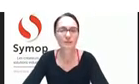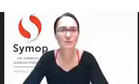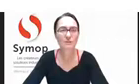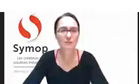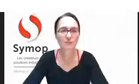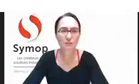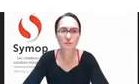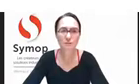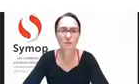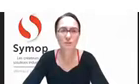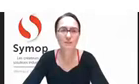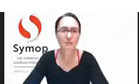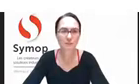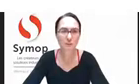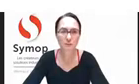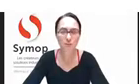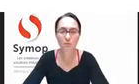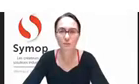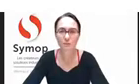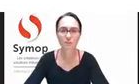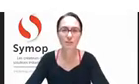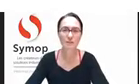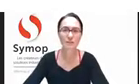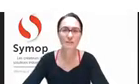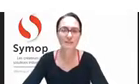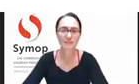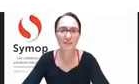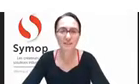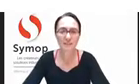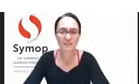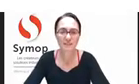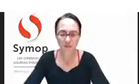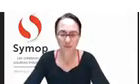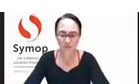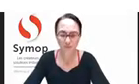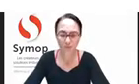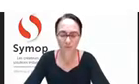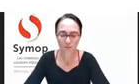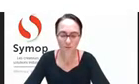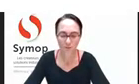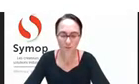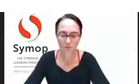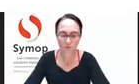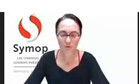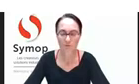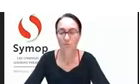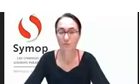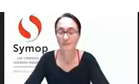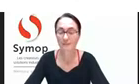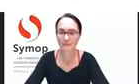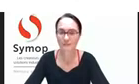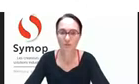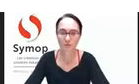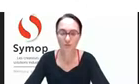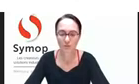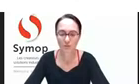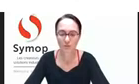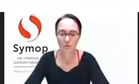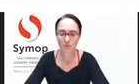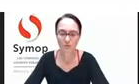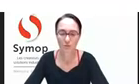déjà commencé à réfléchir sur ces questions de la transformation digitale. Et nous nous sommes dit que ce pourrait être